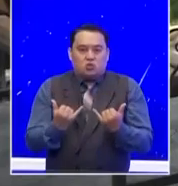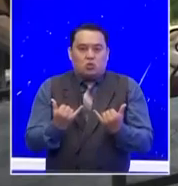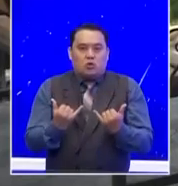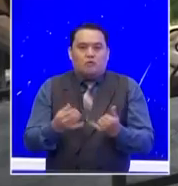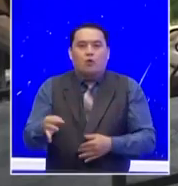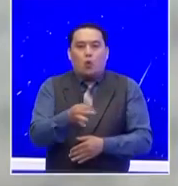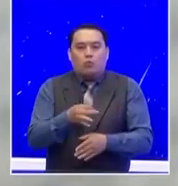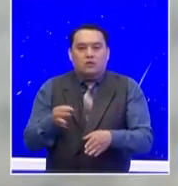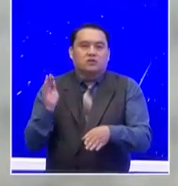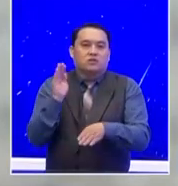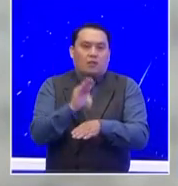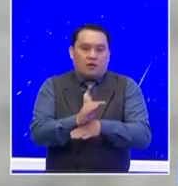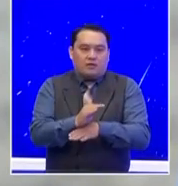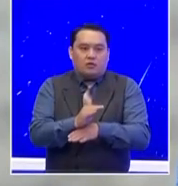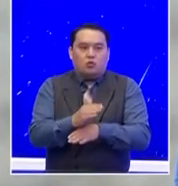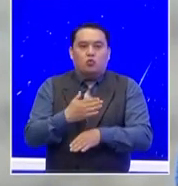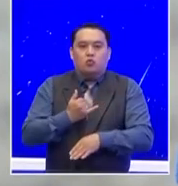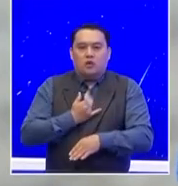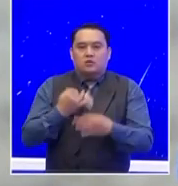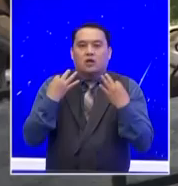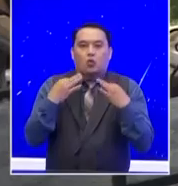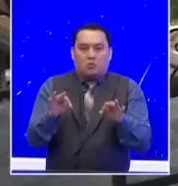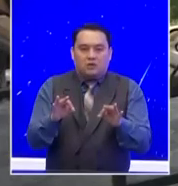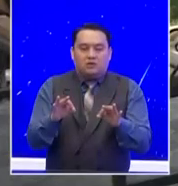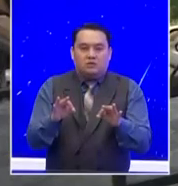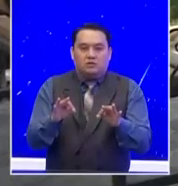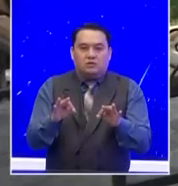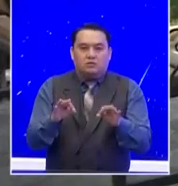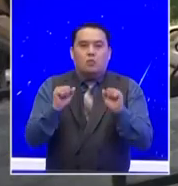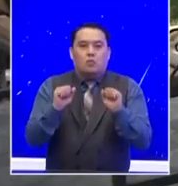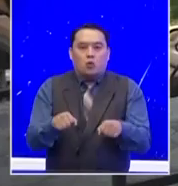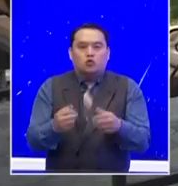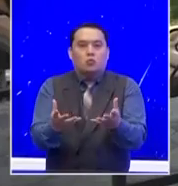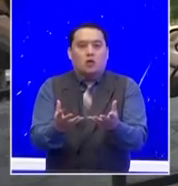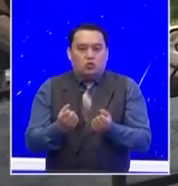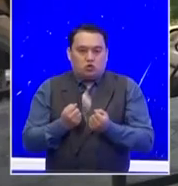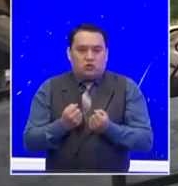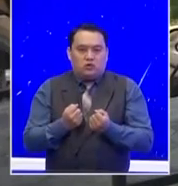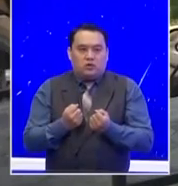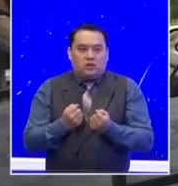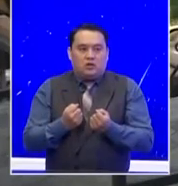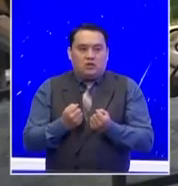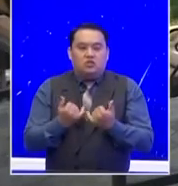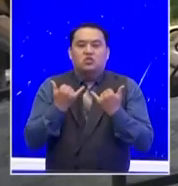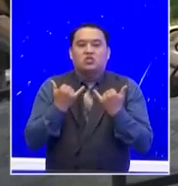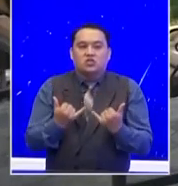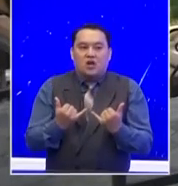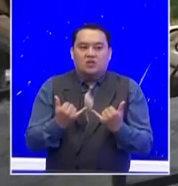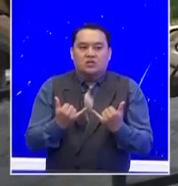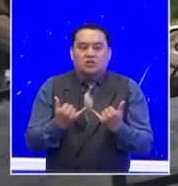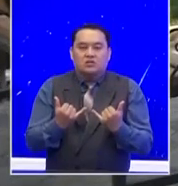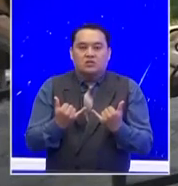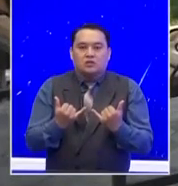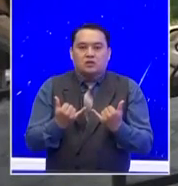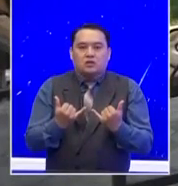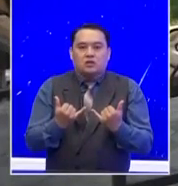область дополнительные. Если нам одобрить, тогда можем получить. А так как сейчас, в данный момент,